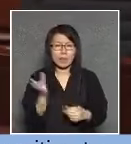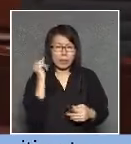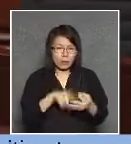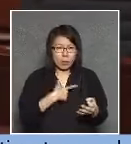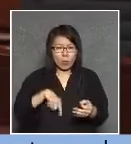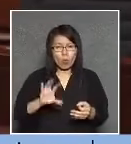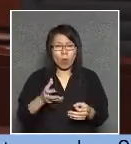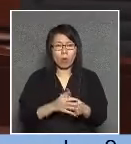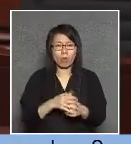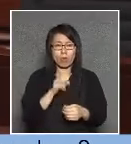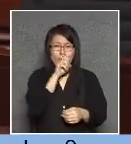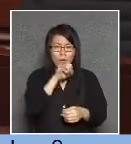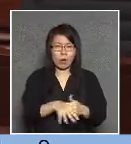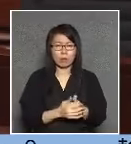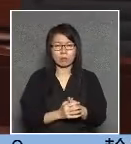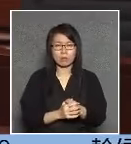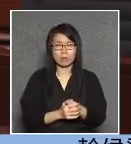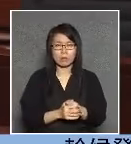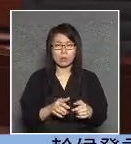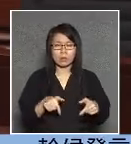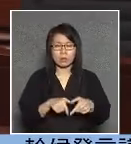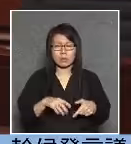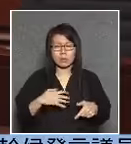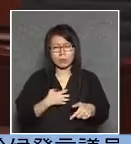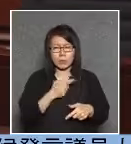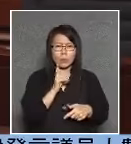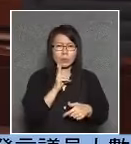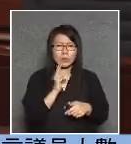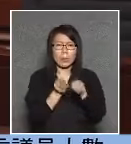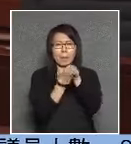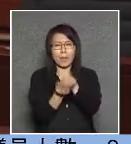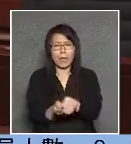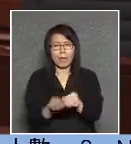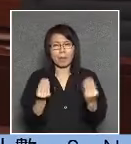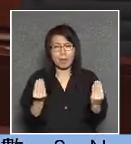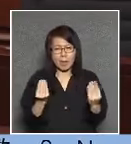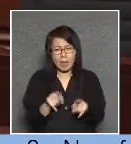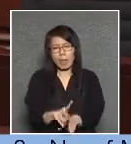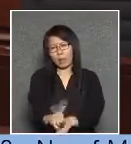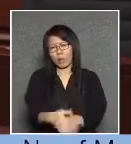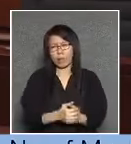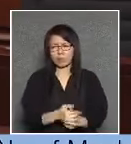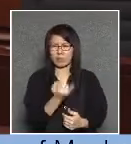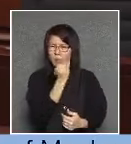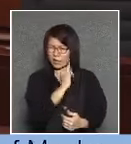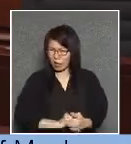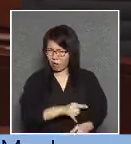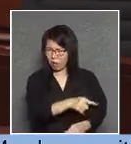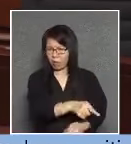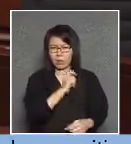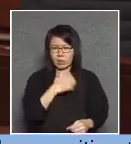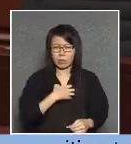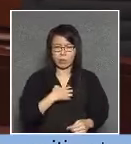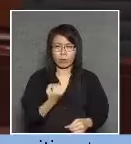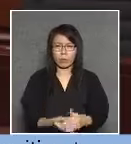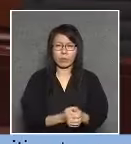說個心情如同搞喪事，簡直是卑鄙無恥。